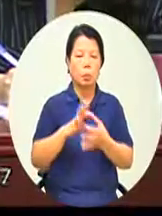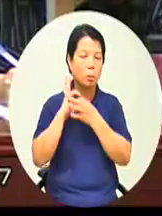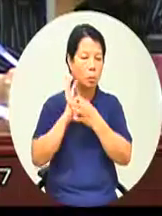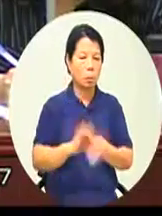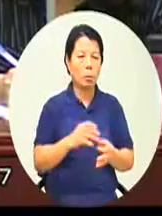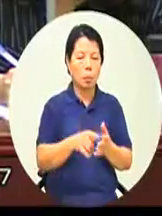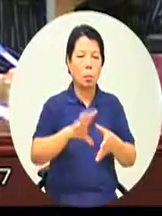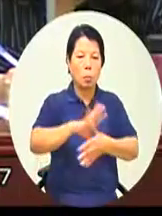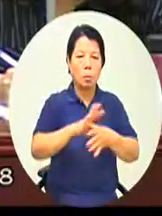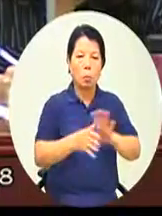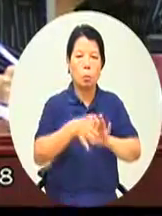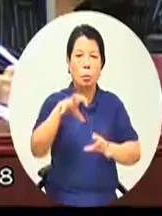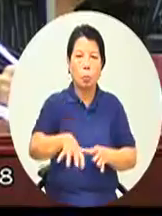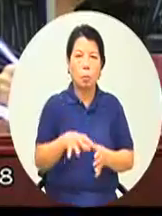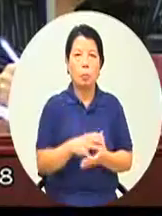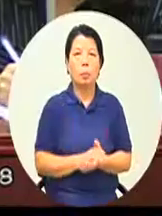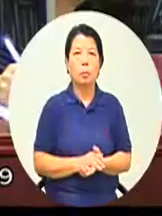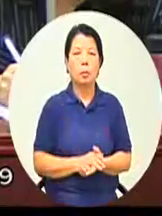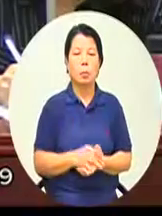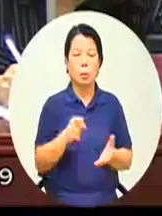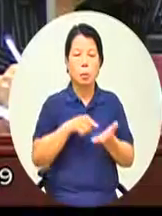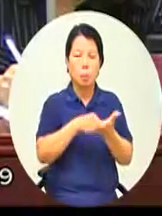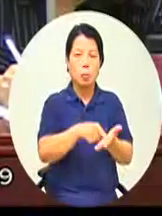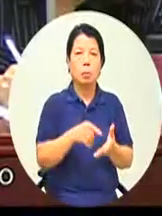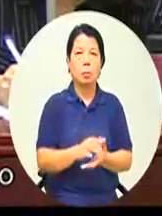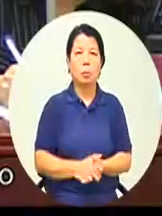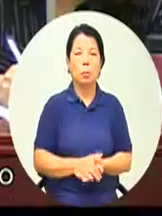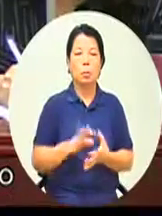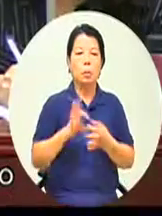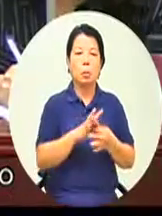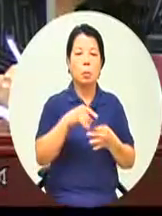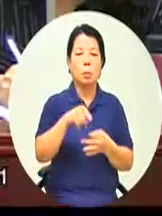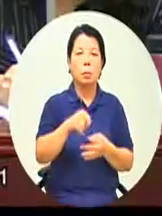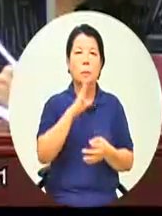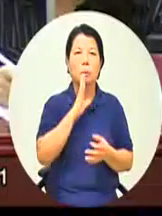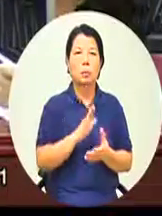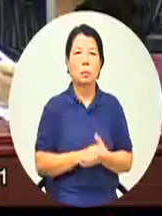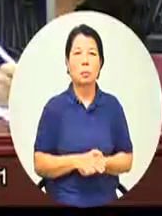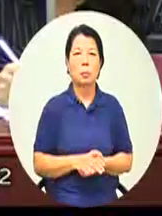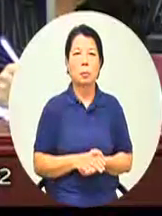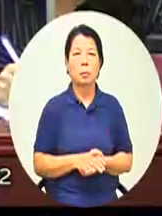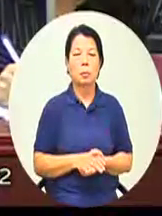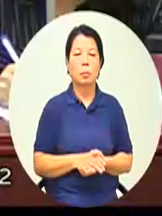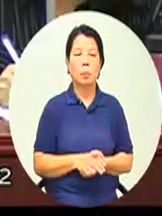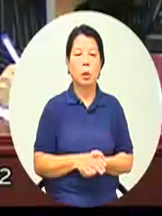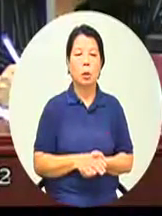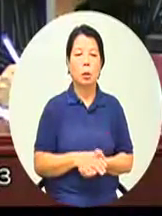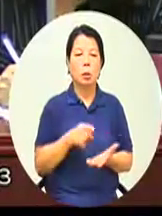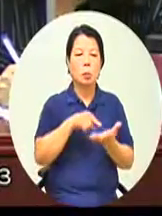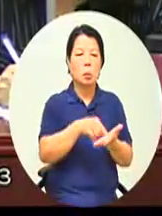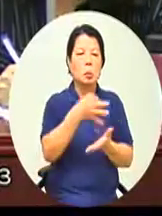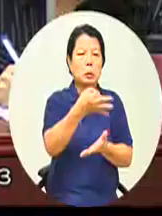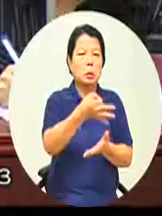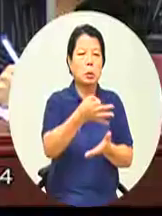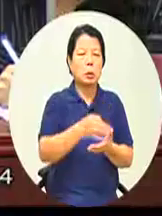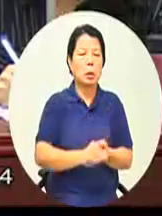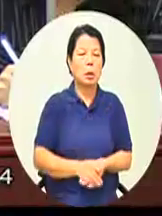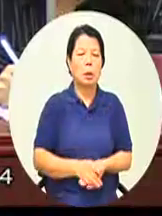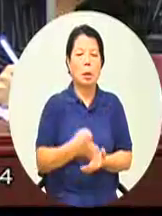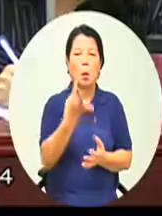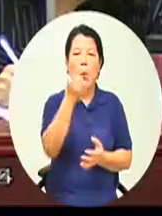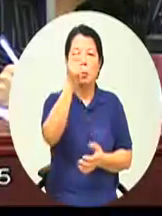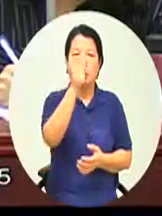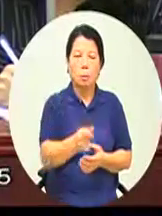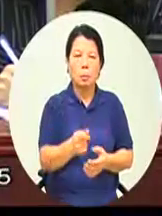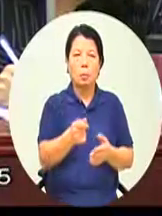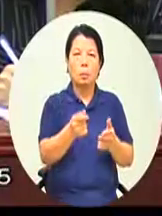部在争取，可是因为它其实不是一笔小钱，它其实要好几亿，所以这个